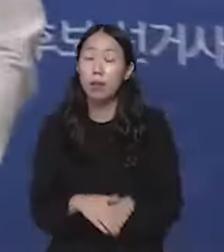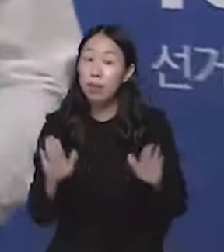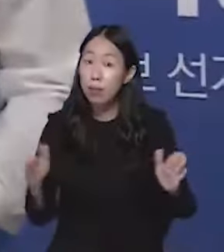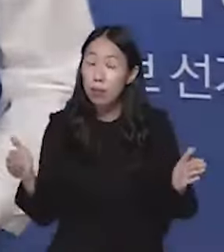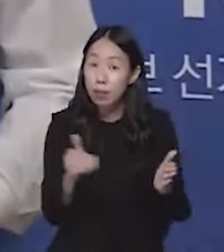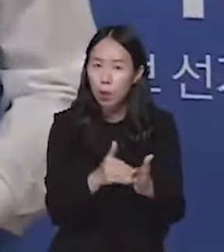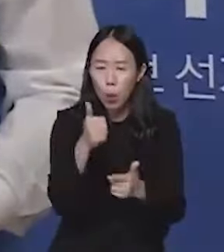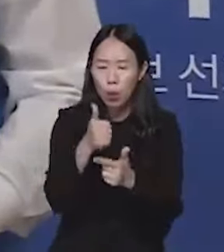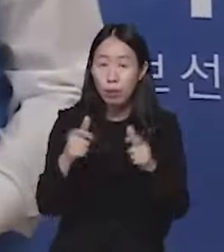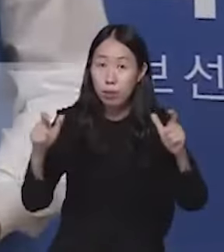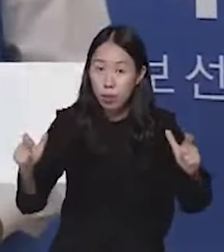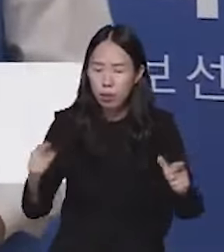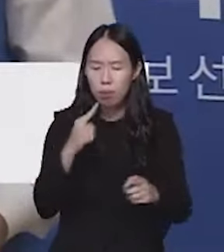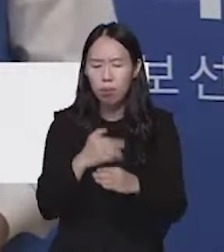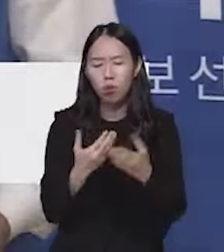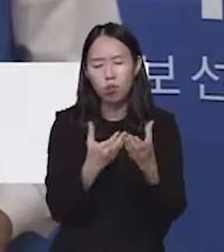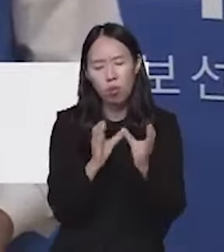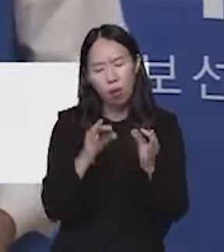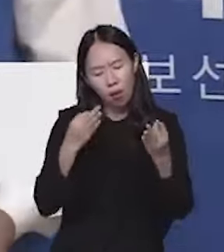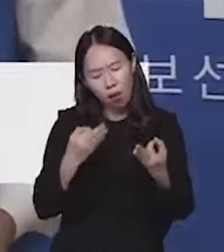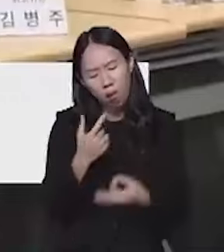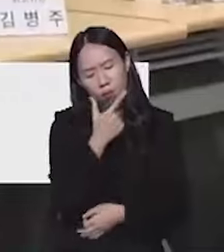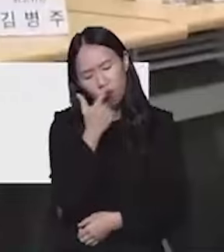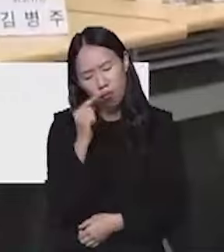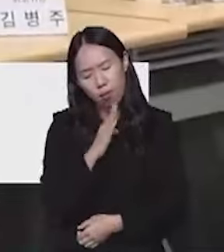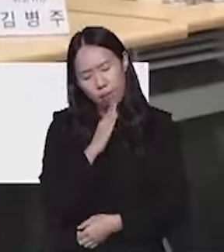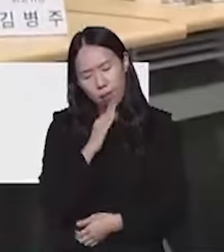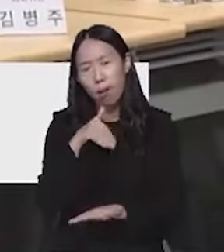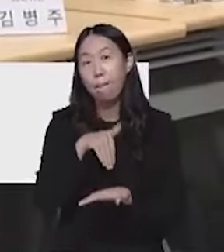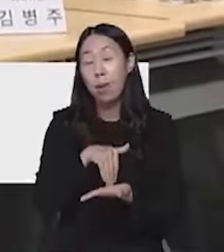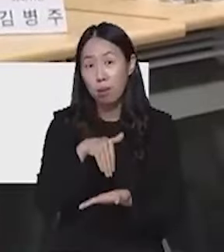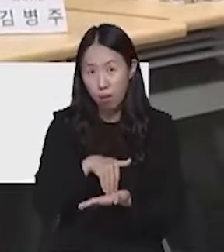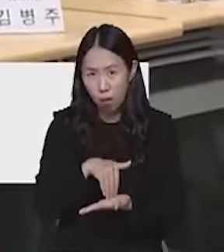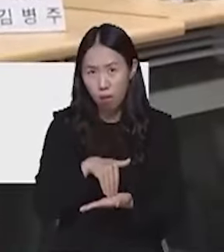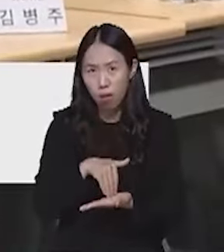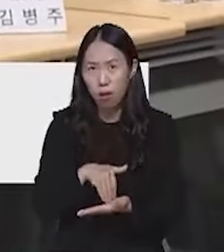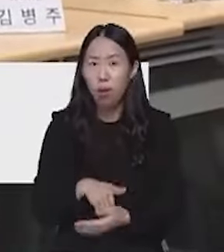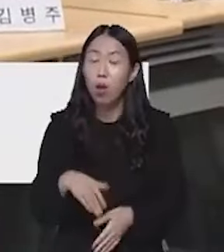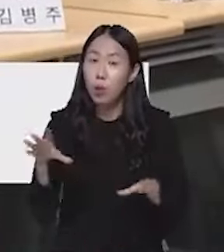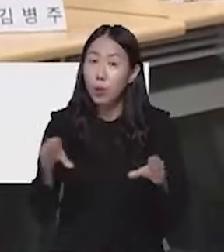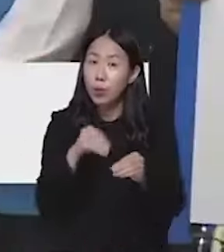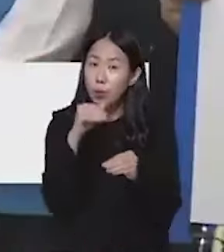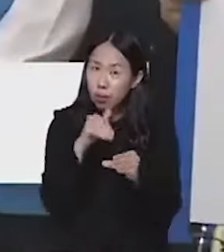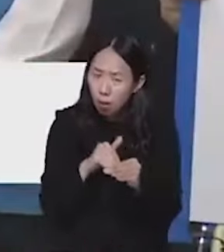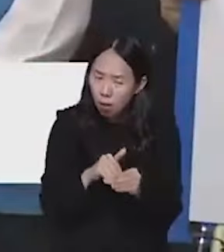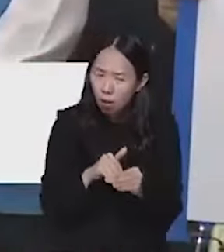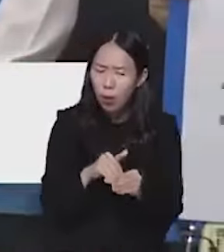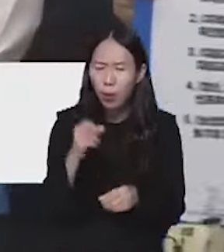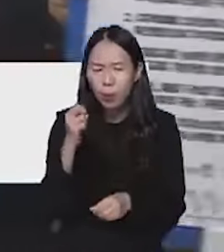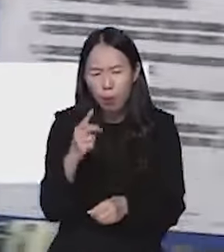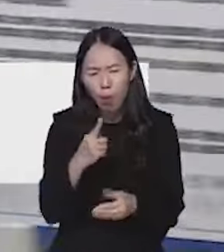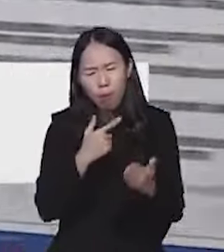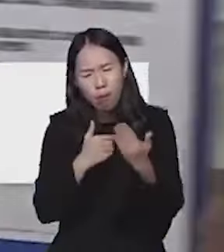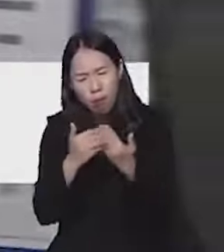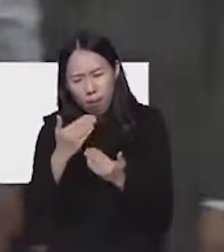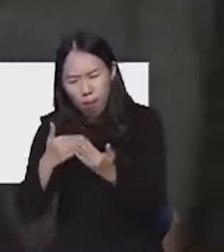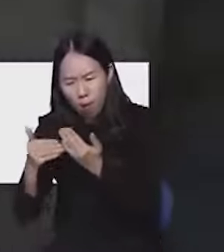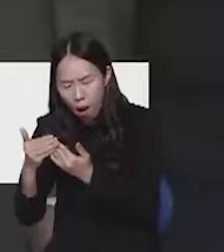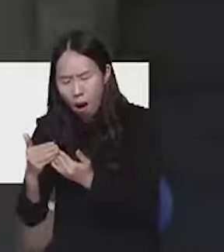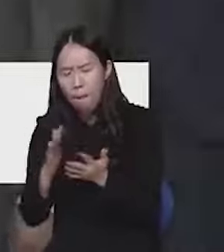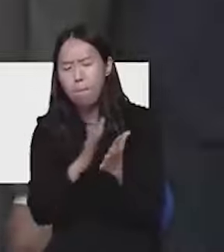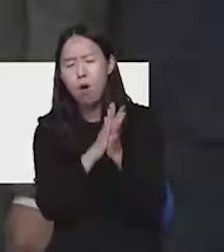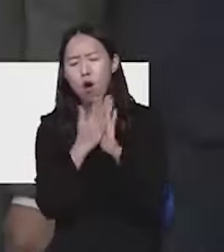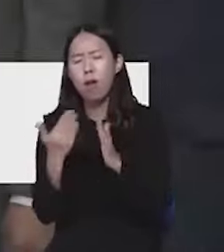호남 지역에서 민주당이 부족한 모습을 보였다고 반성하면서도 지난 총선을 거치며 많은 변화와 성장을